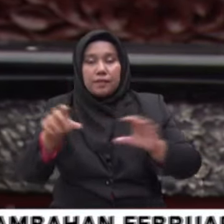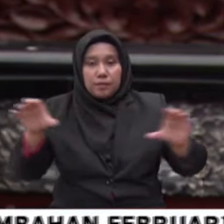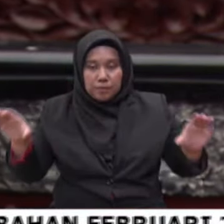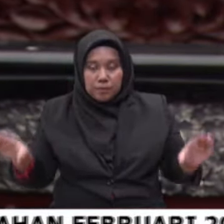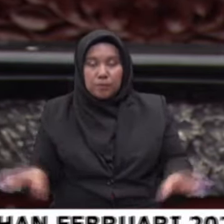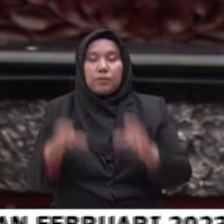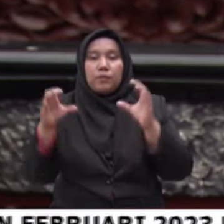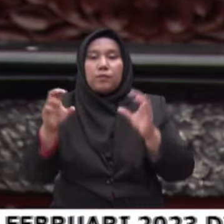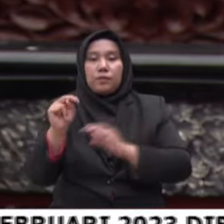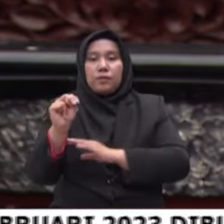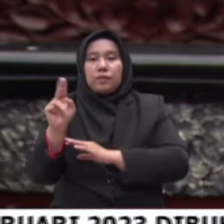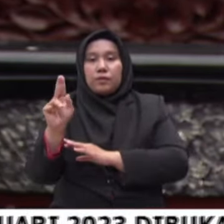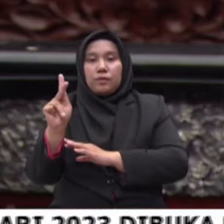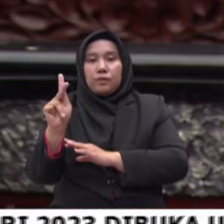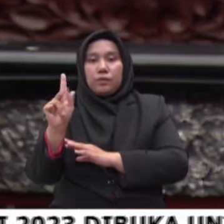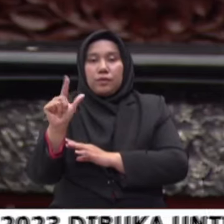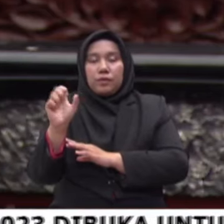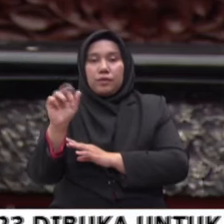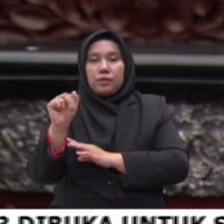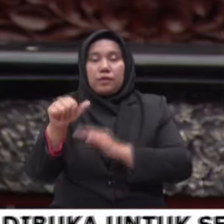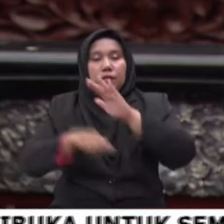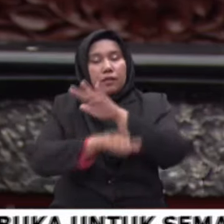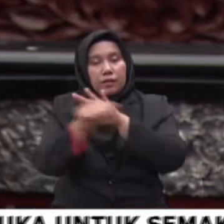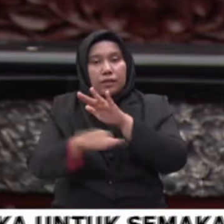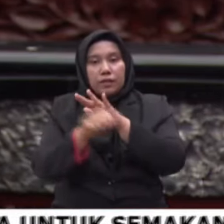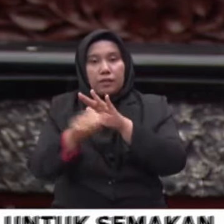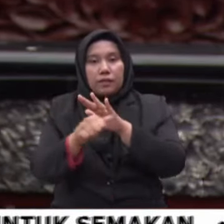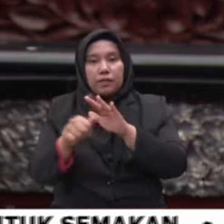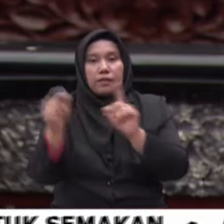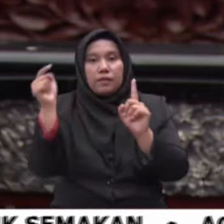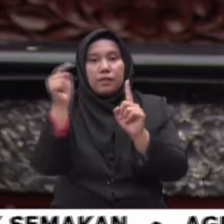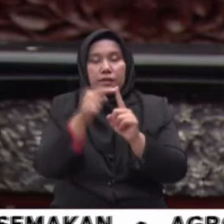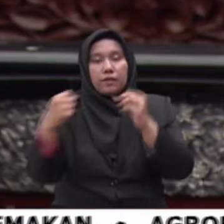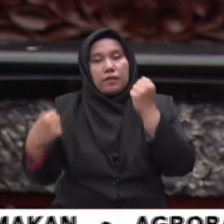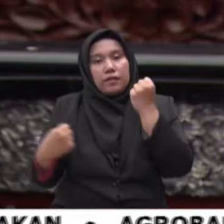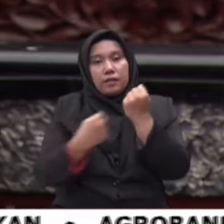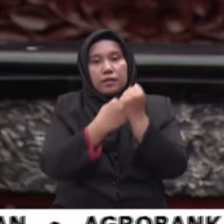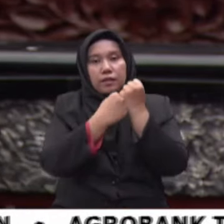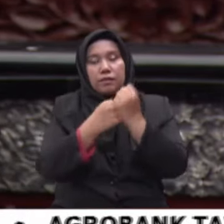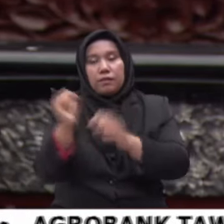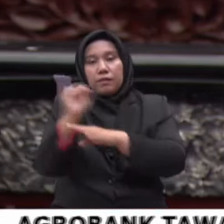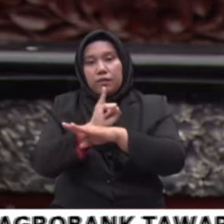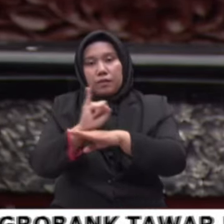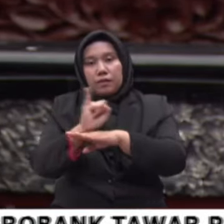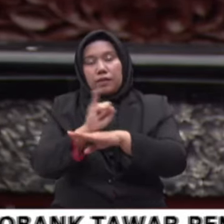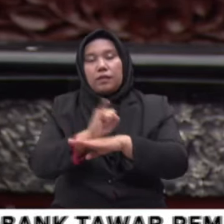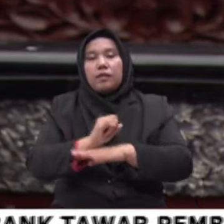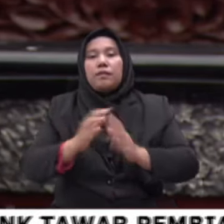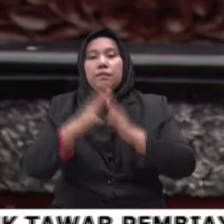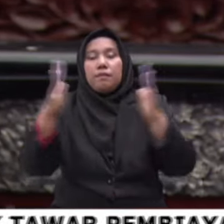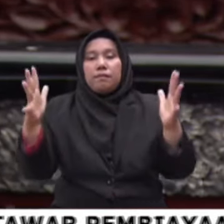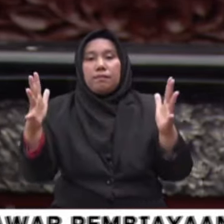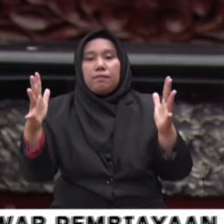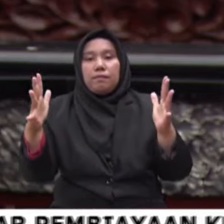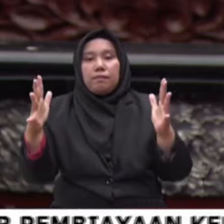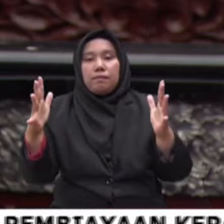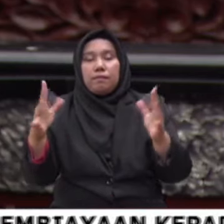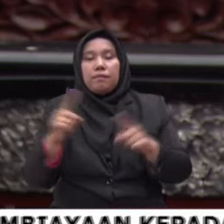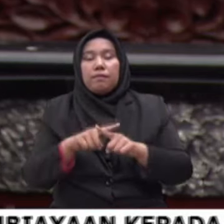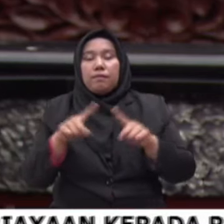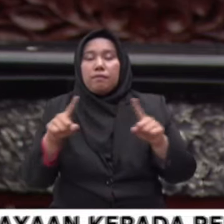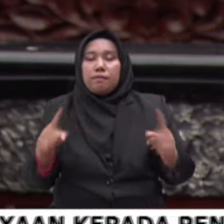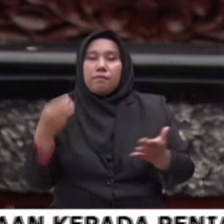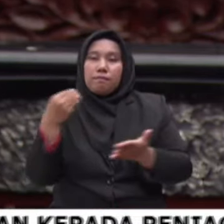nukleus asas kepada support industri yang lebih besar. Cuma dari segi